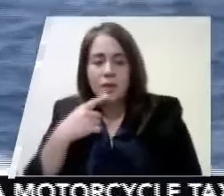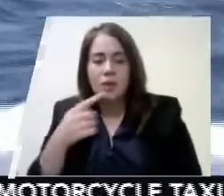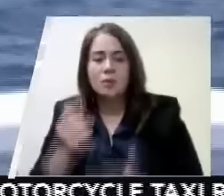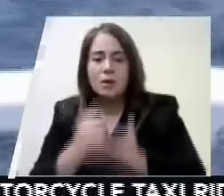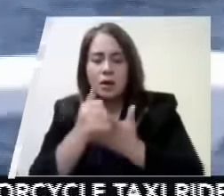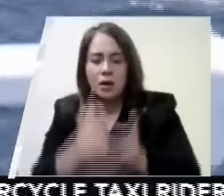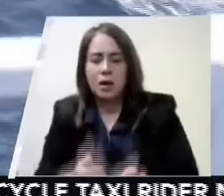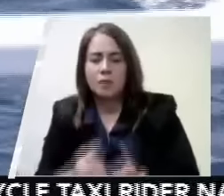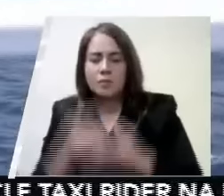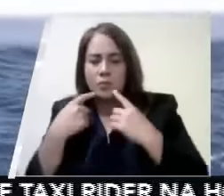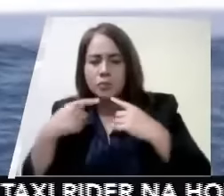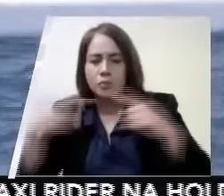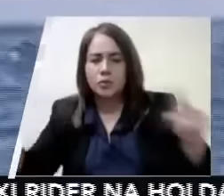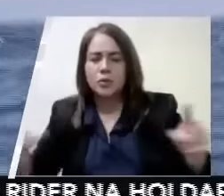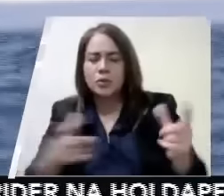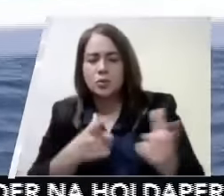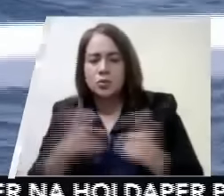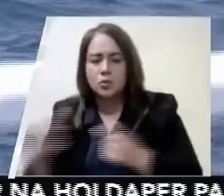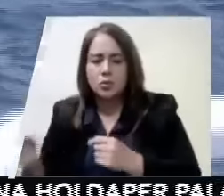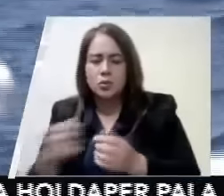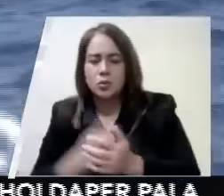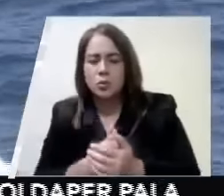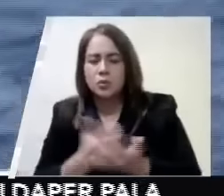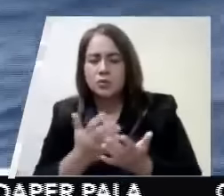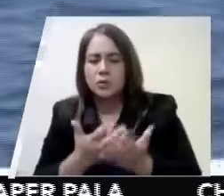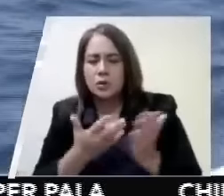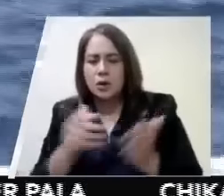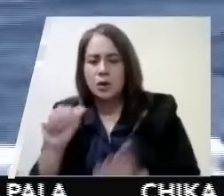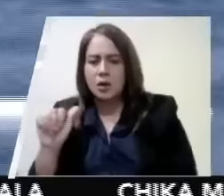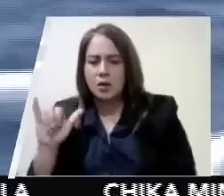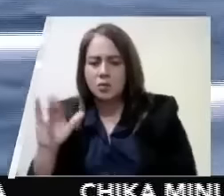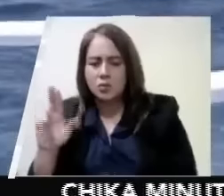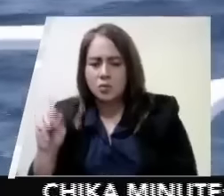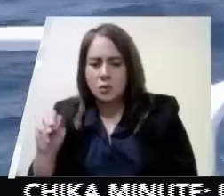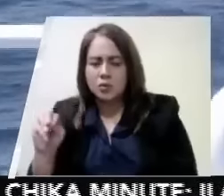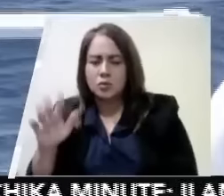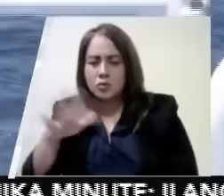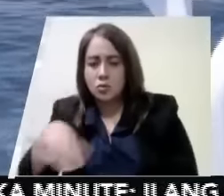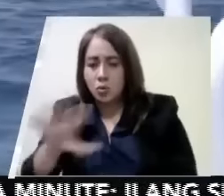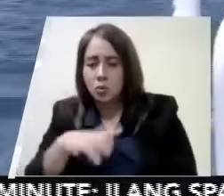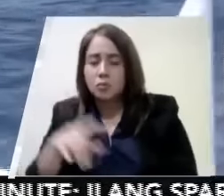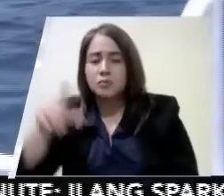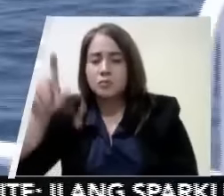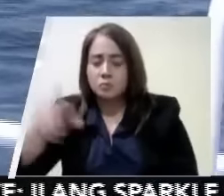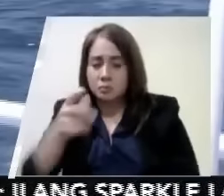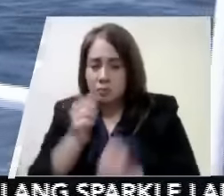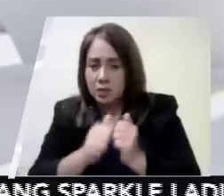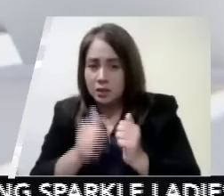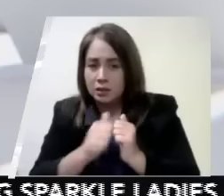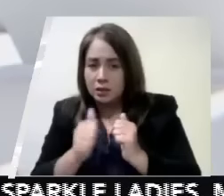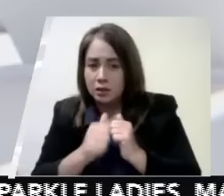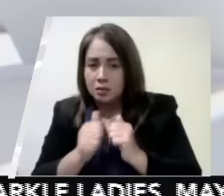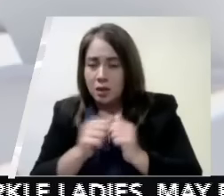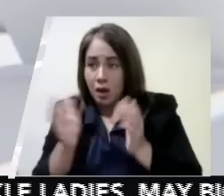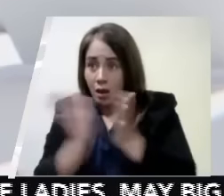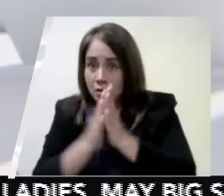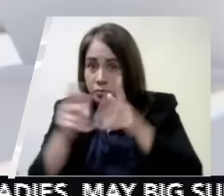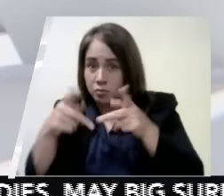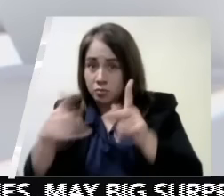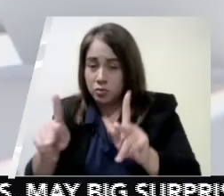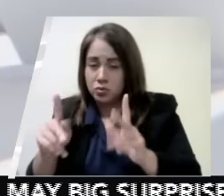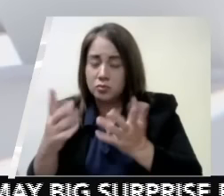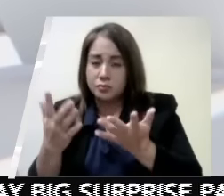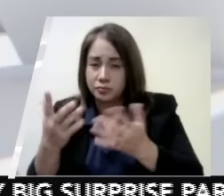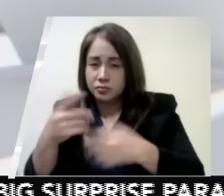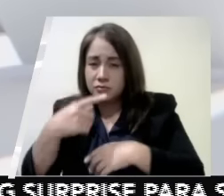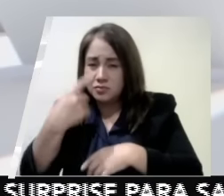mga gagawing RORI mission sa Ayungin Shoal. Hindi rin ito nangangahulugang humihingi tayo ng pahintulot sa China. It will also be very